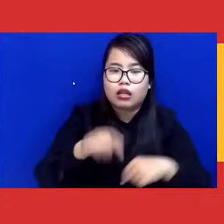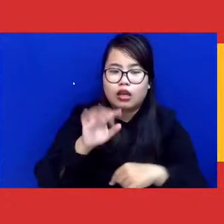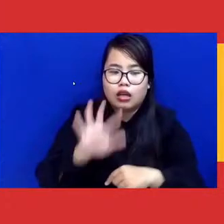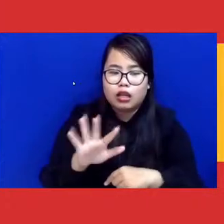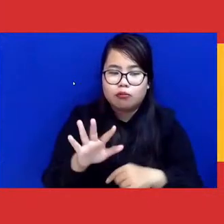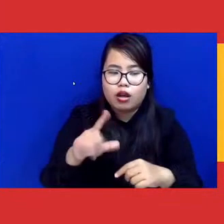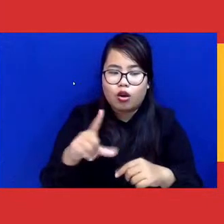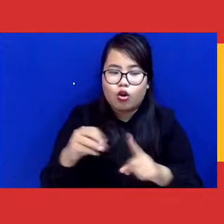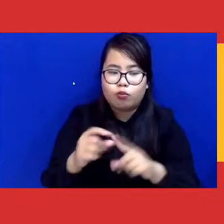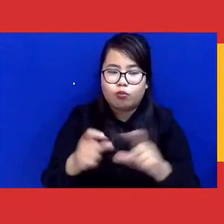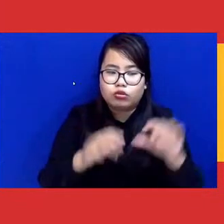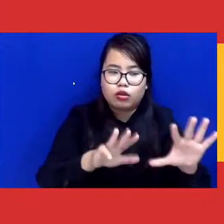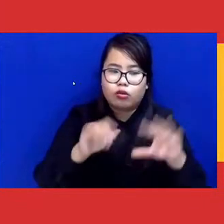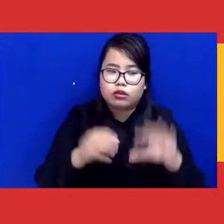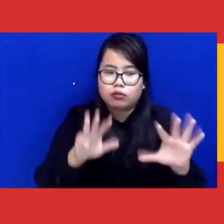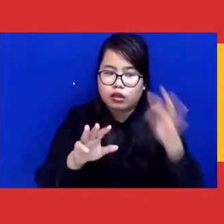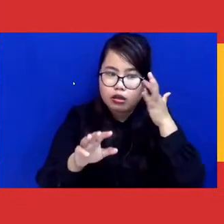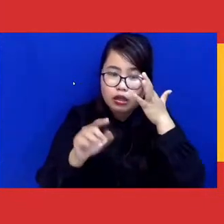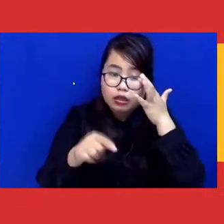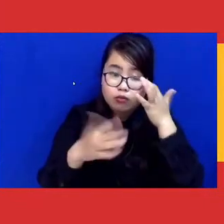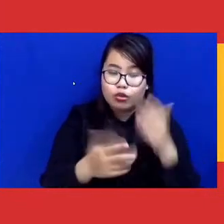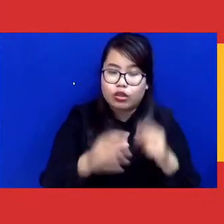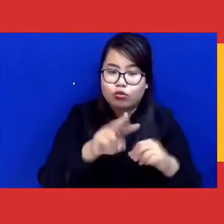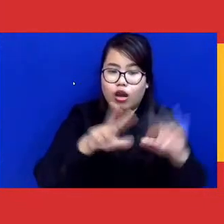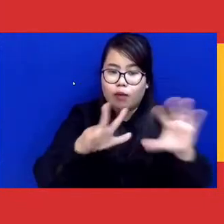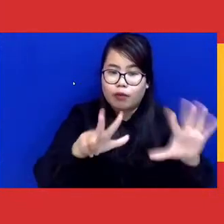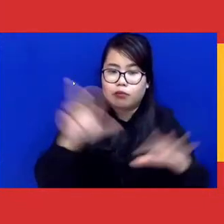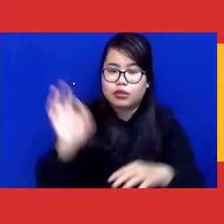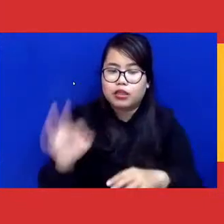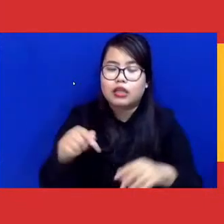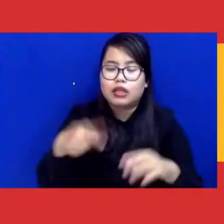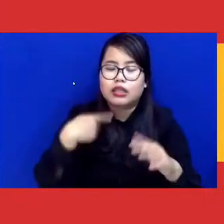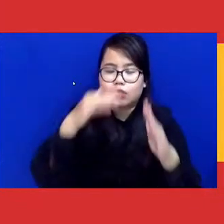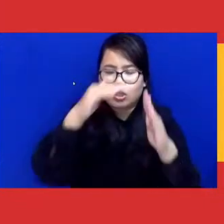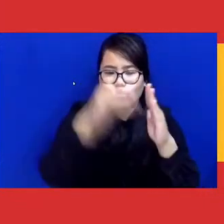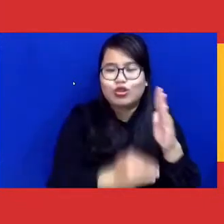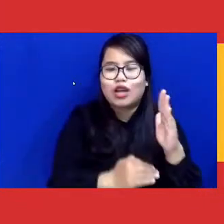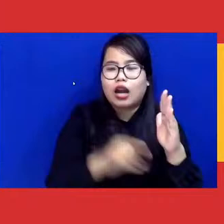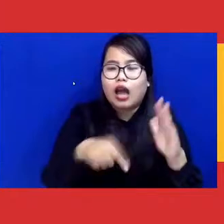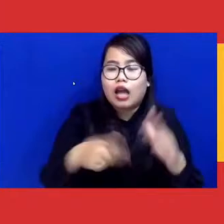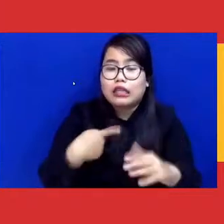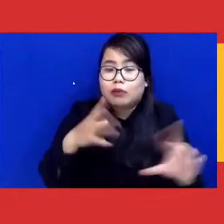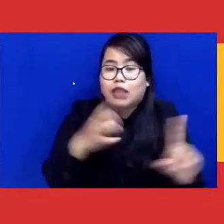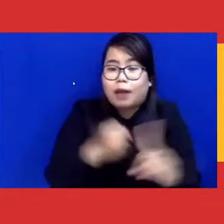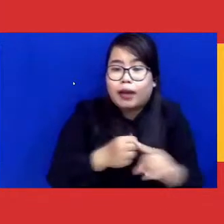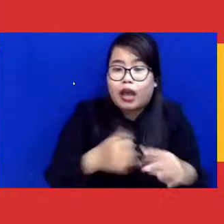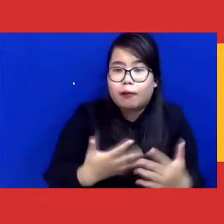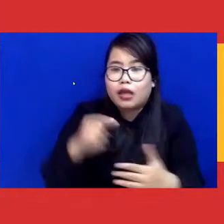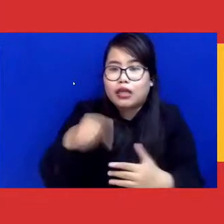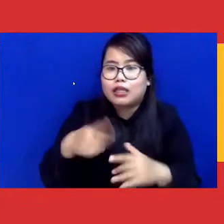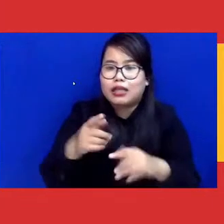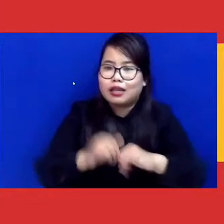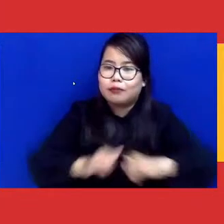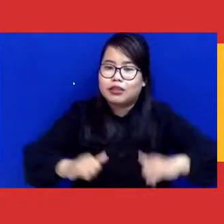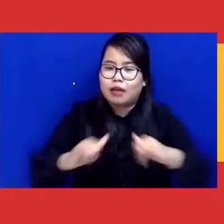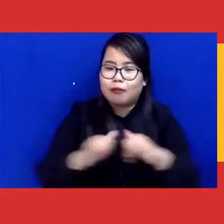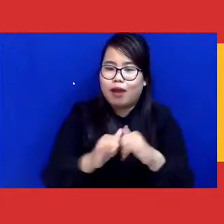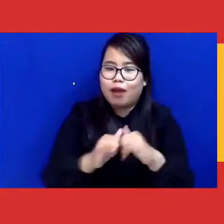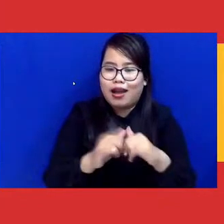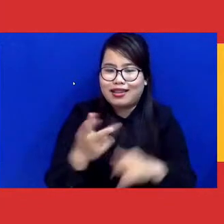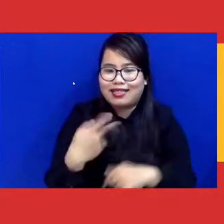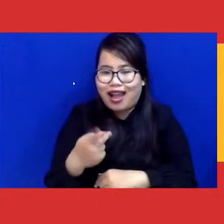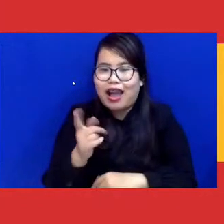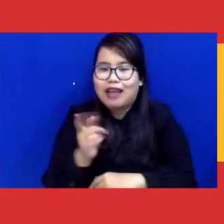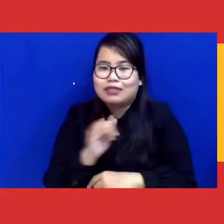28% kita akan turunkan tanggal dan ini ayat ini kita capai dalam keberanian kita. Apa yang disampaikan tadi oleh